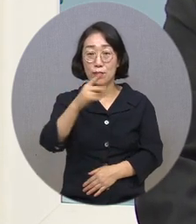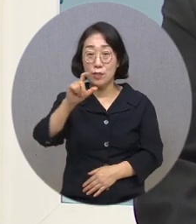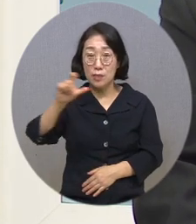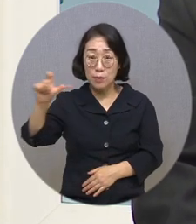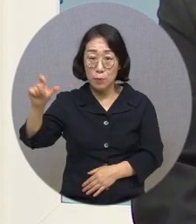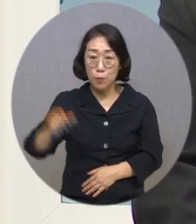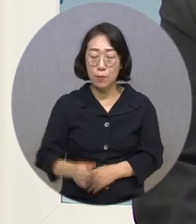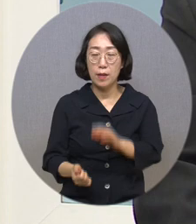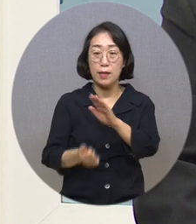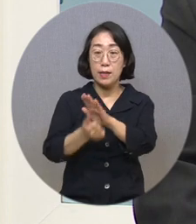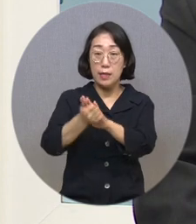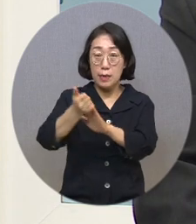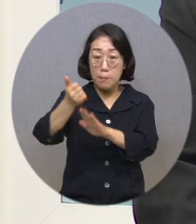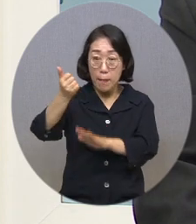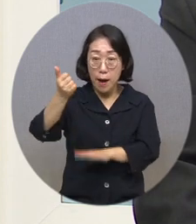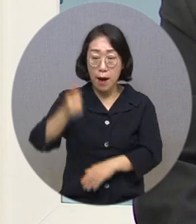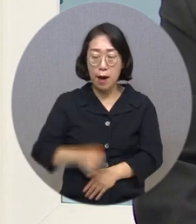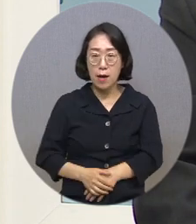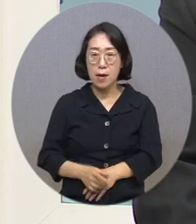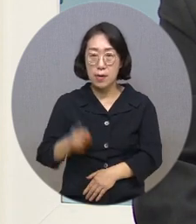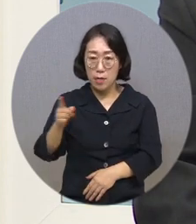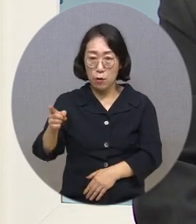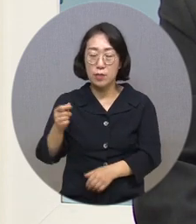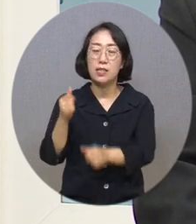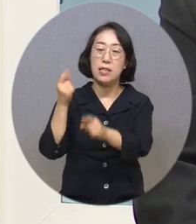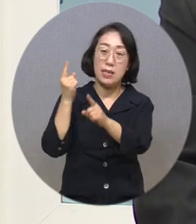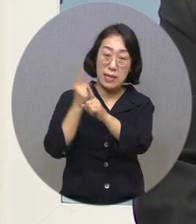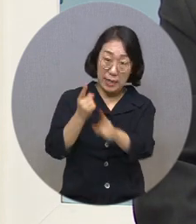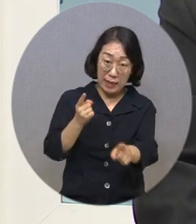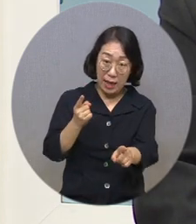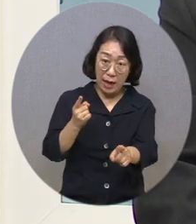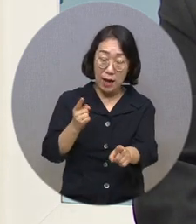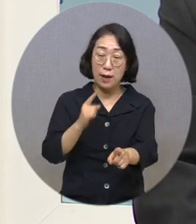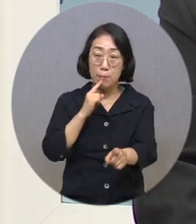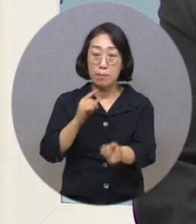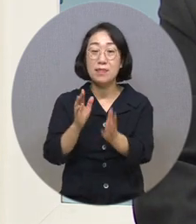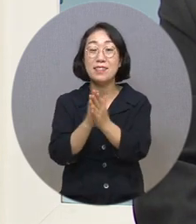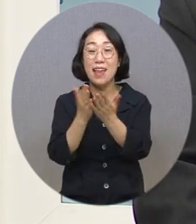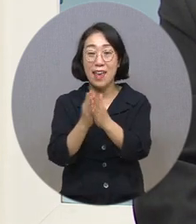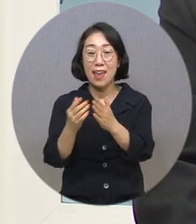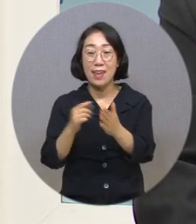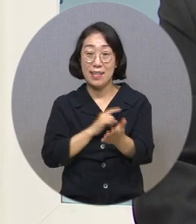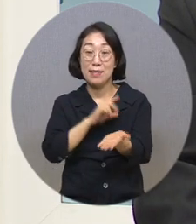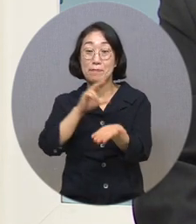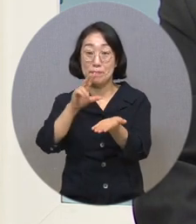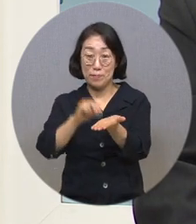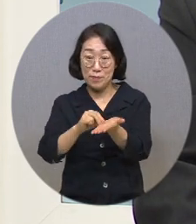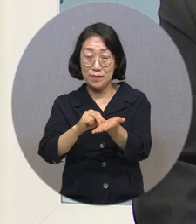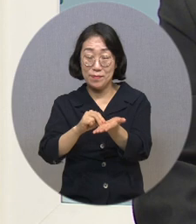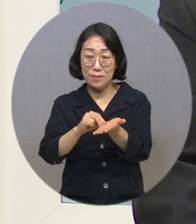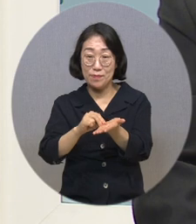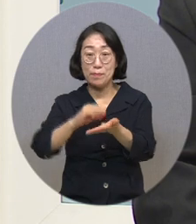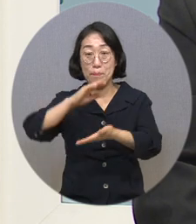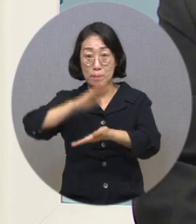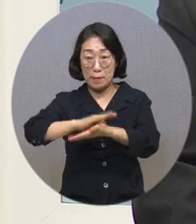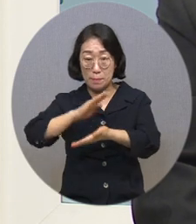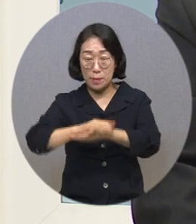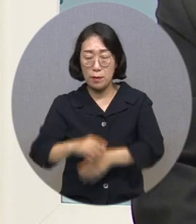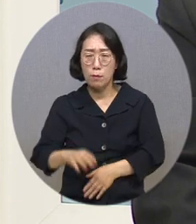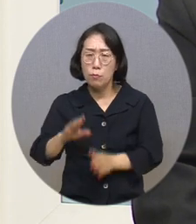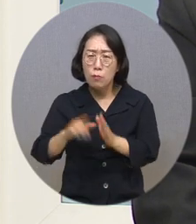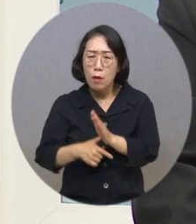2015년에 희망이 이긴다라는 책을 집필하신 걸로 알고 있어요. 그래서 조금 그때 뭔가